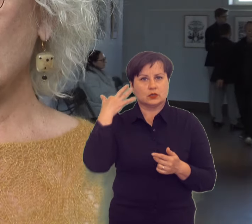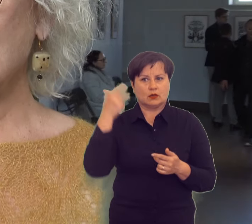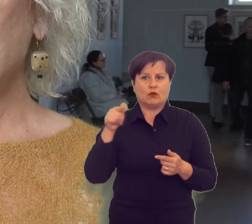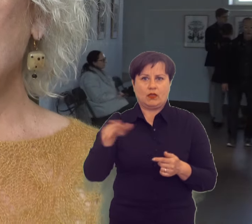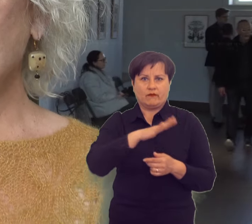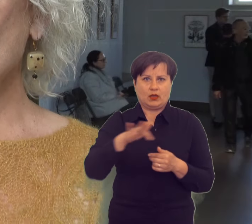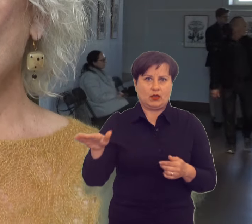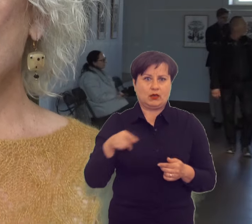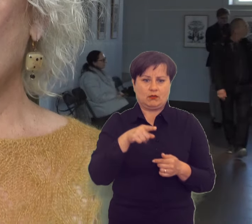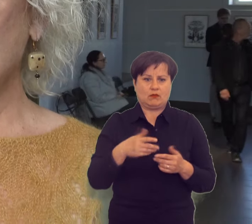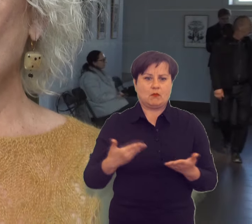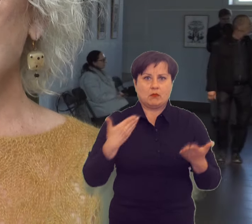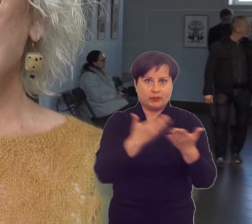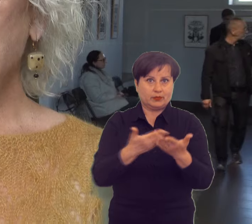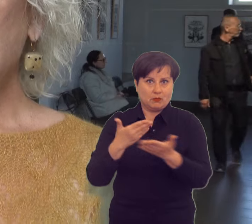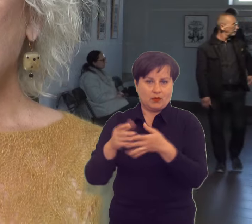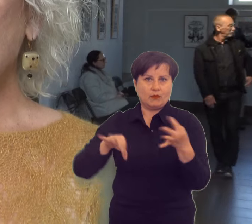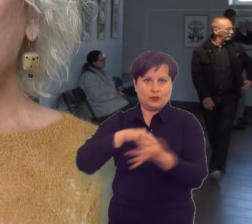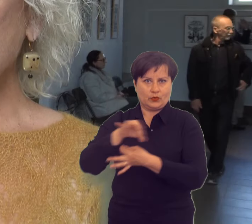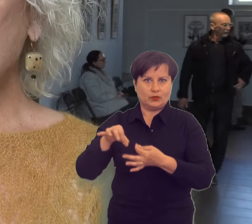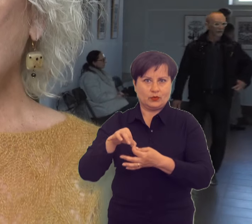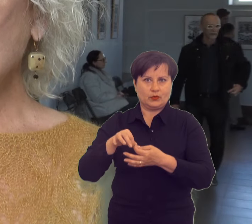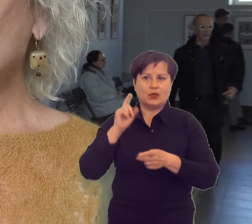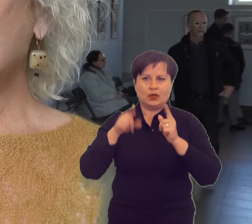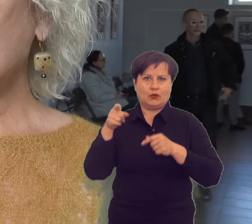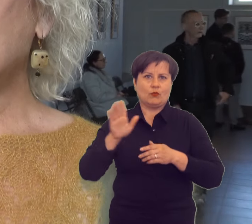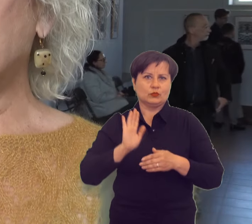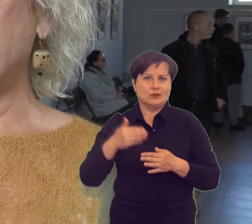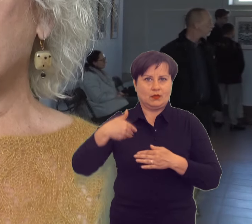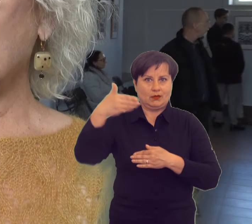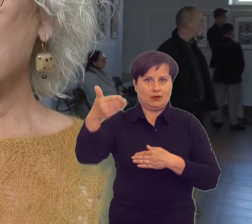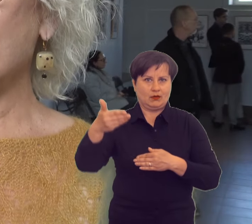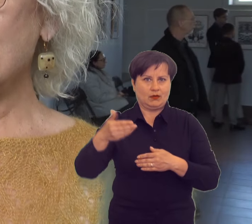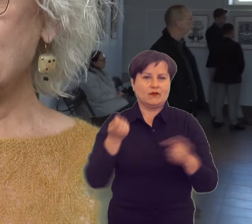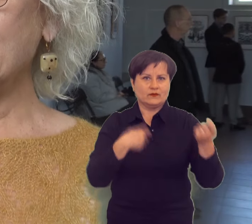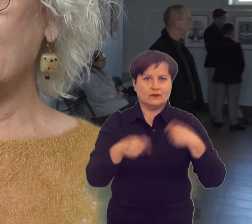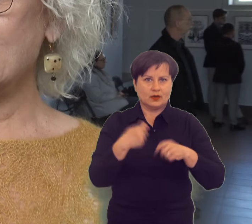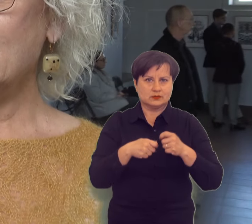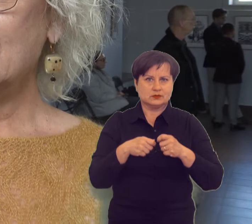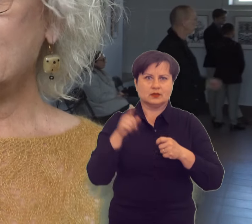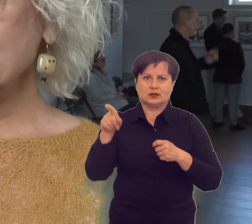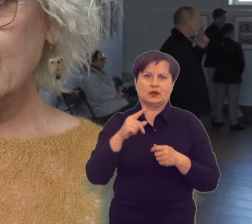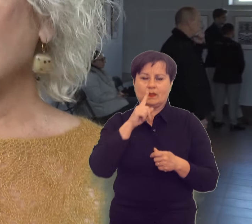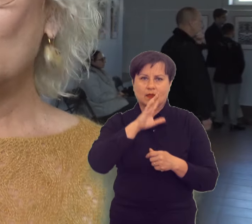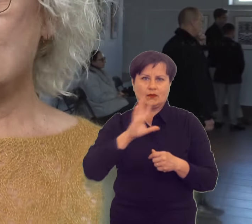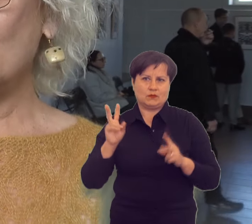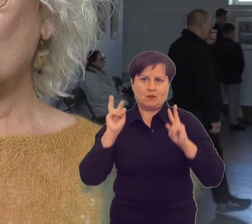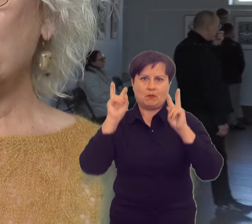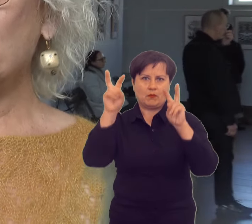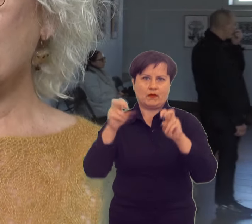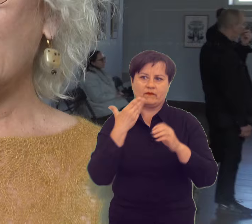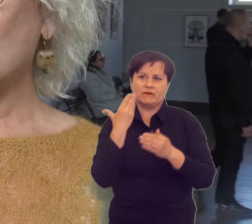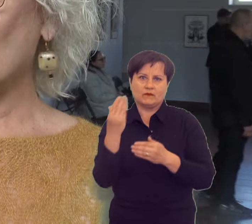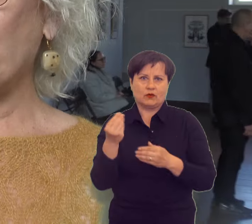mokiniai, kurie pateikė šitos projektus, tai tikrai, jeigu jie taps verslininkais, tai tikrai neduos